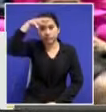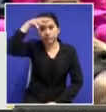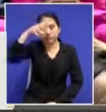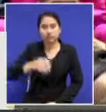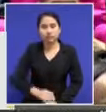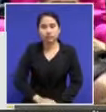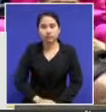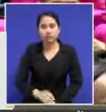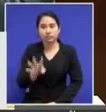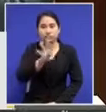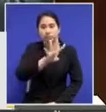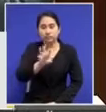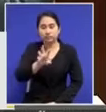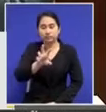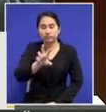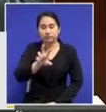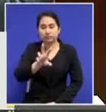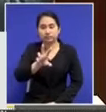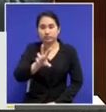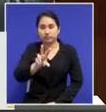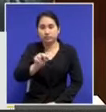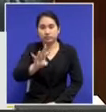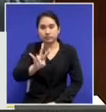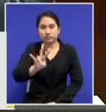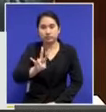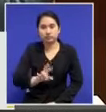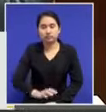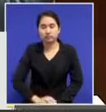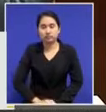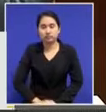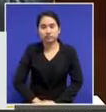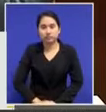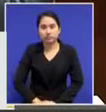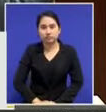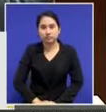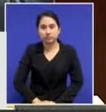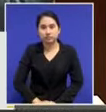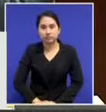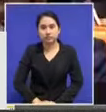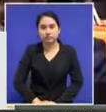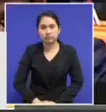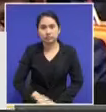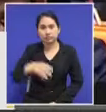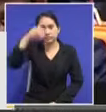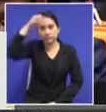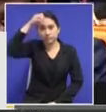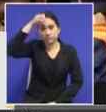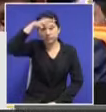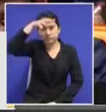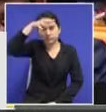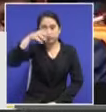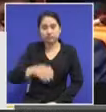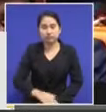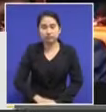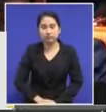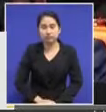จ 437นางสาวเยาวลักษณ์วงประภารัตน ์คุณธนาธรจึงรุ่งเรืองกิจ